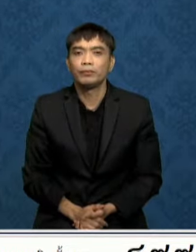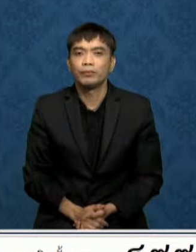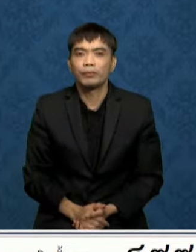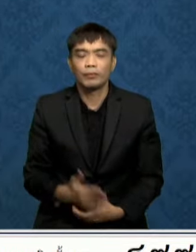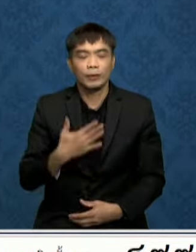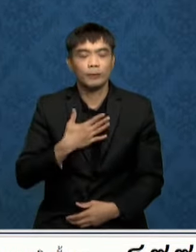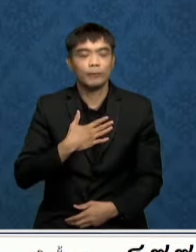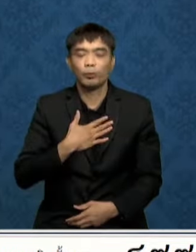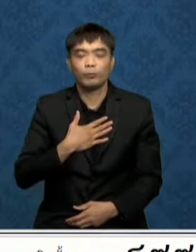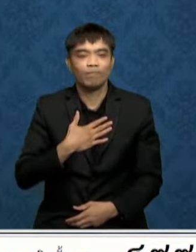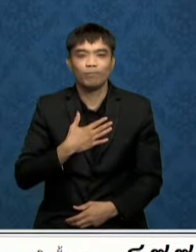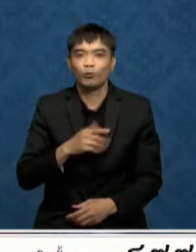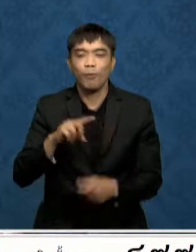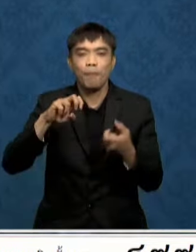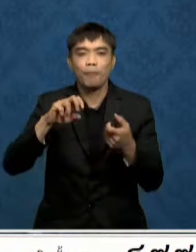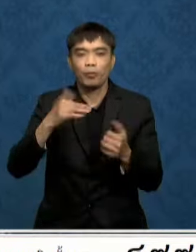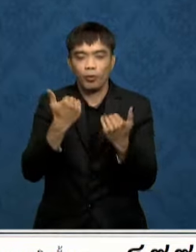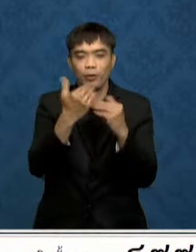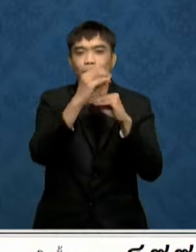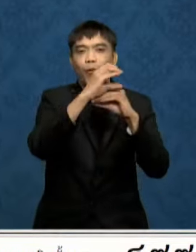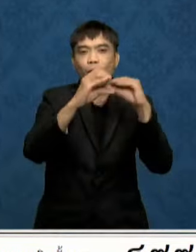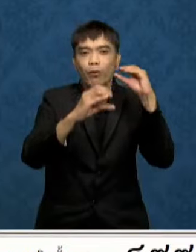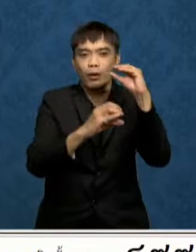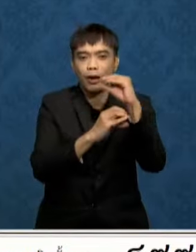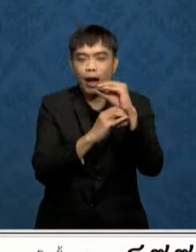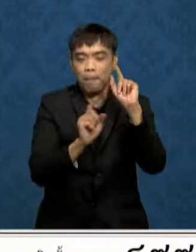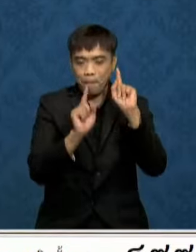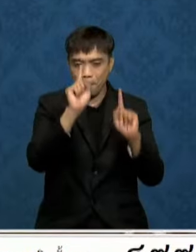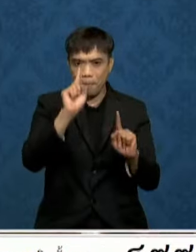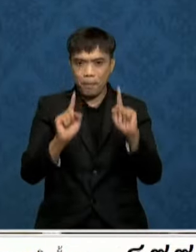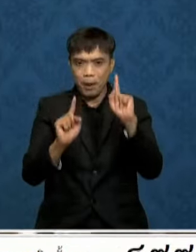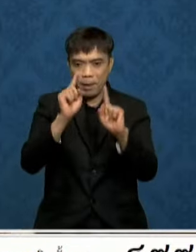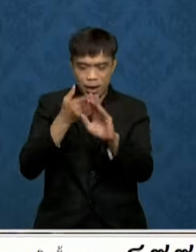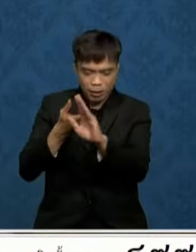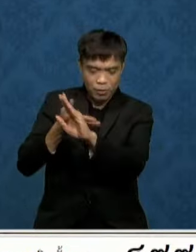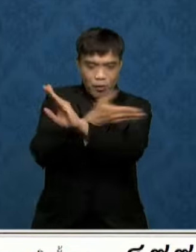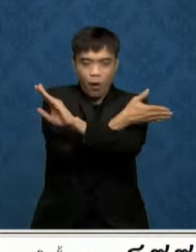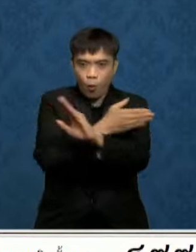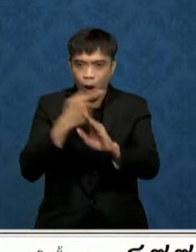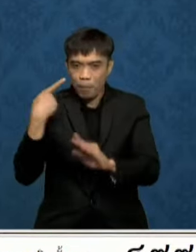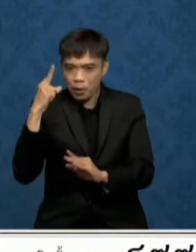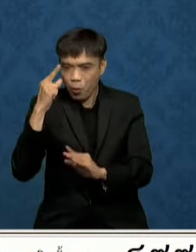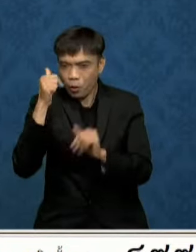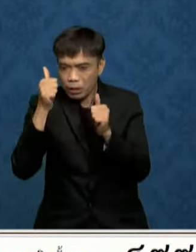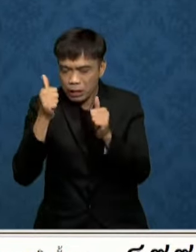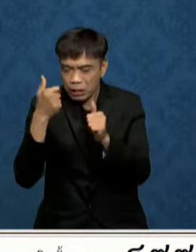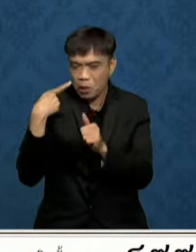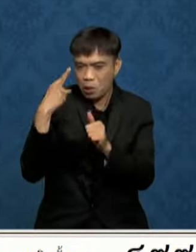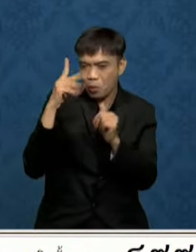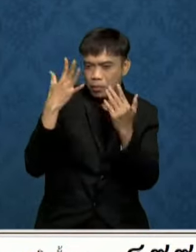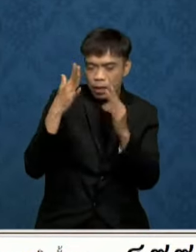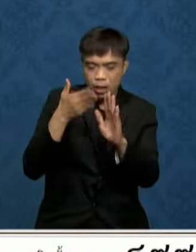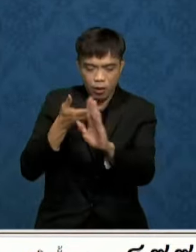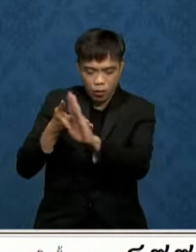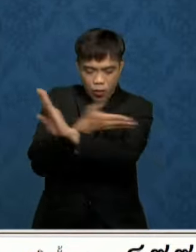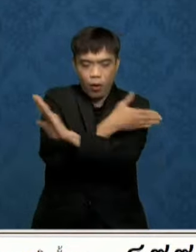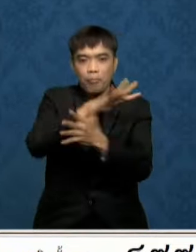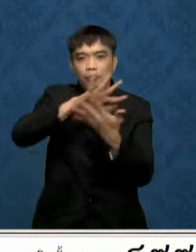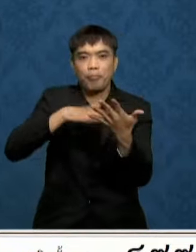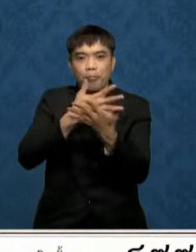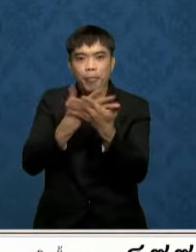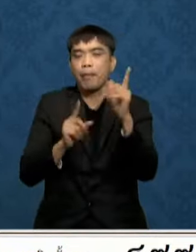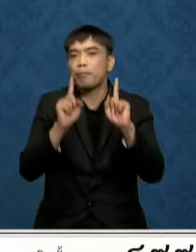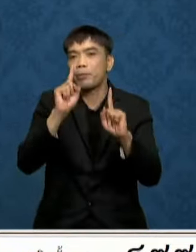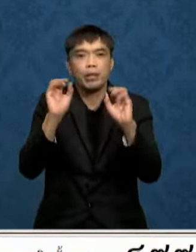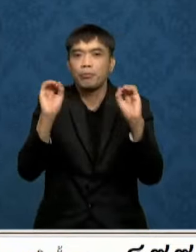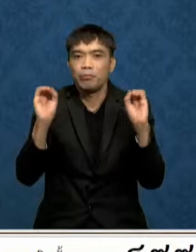ยิ่งสะท้อนค่ะว่าสรุปแล้วเนี่ยโครงการนี้มันไม่ได้มีการประเมินความคุ้มค่าไว้ล่วงหน้าท่านอาจจะบอกว่าโครงการนี้มันไม่เคยเกิดขึ้นมาก่อนในโลกนี้ก็เลย